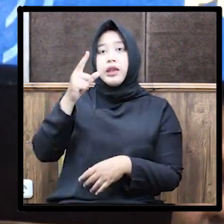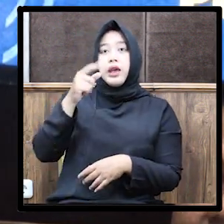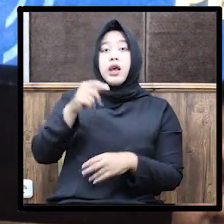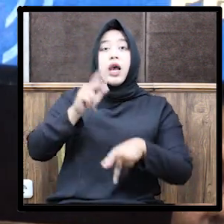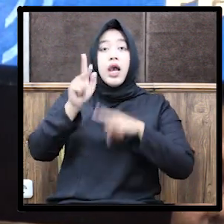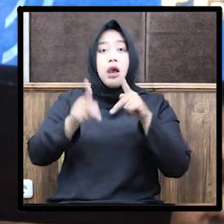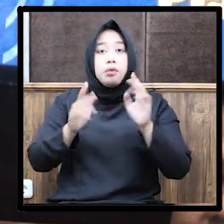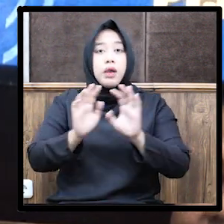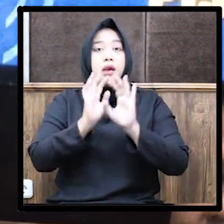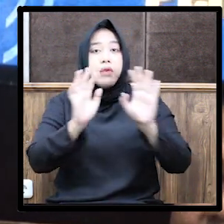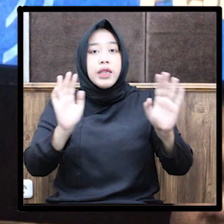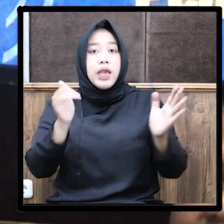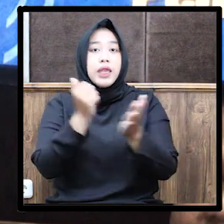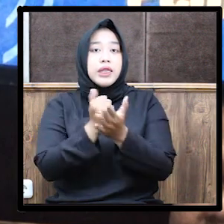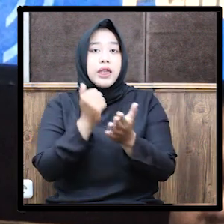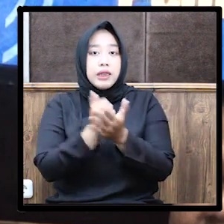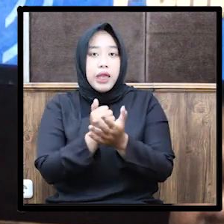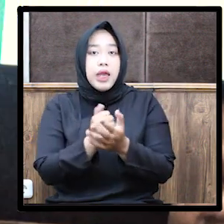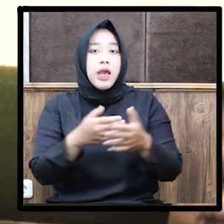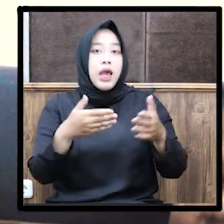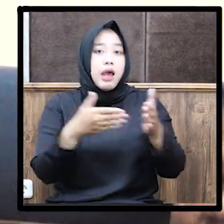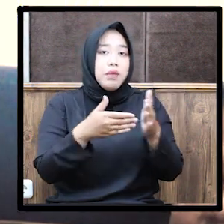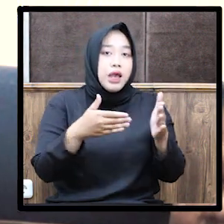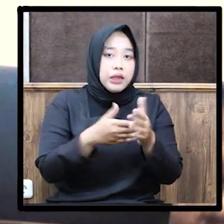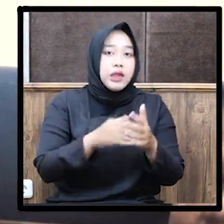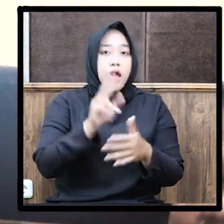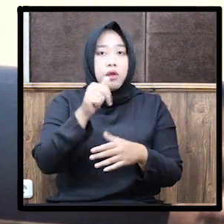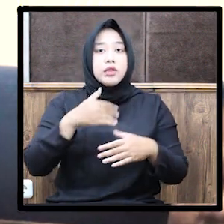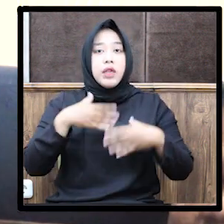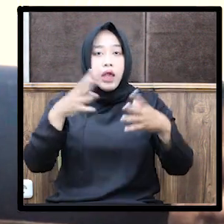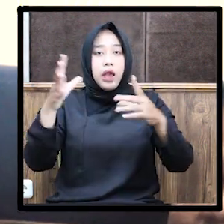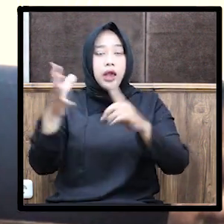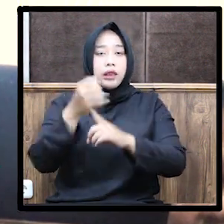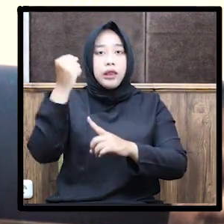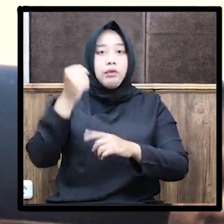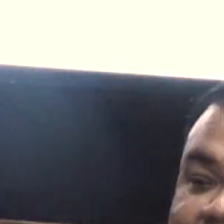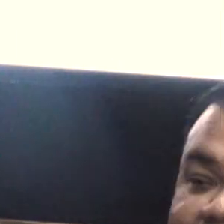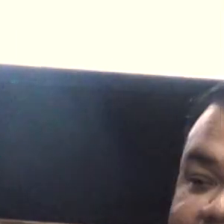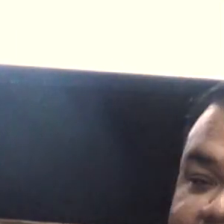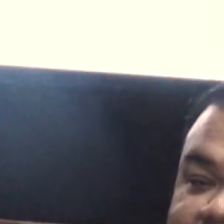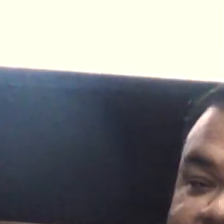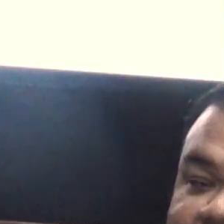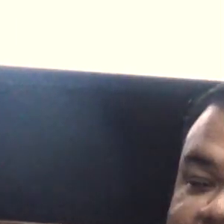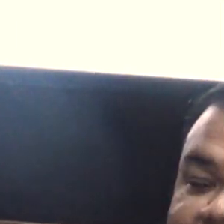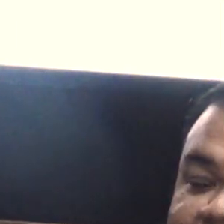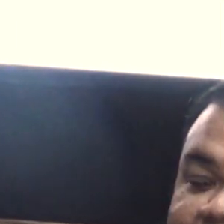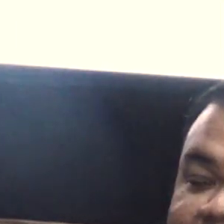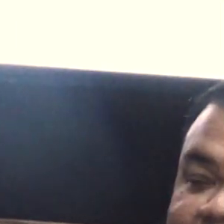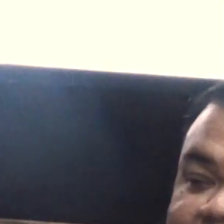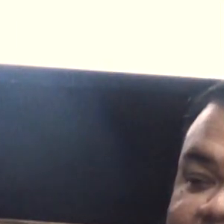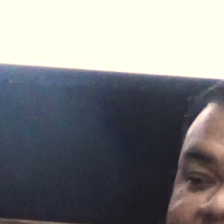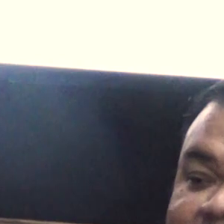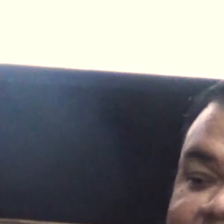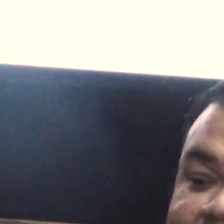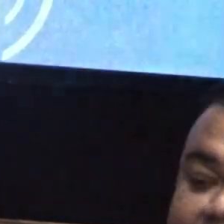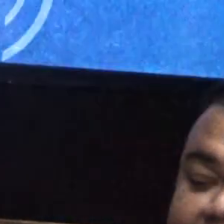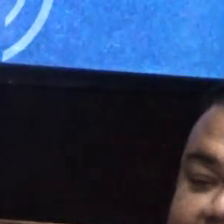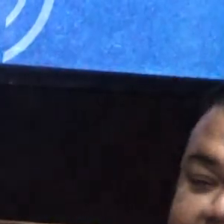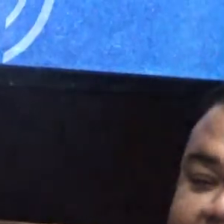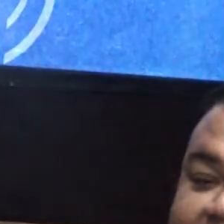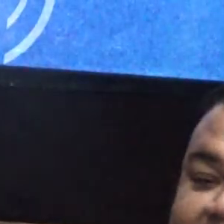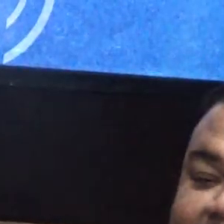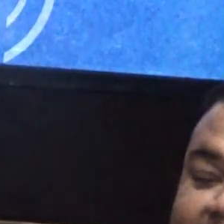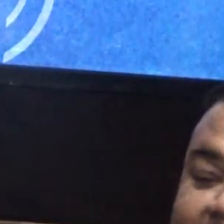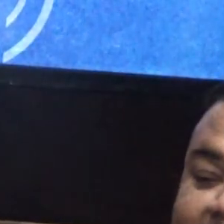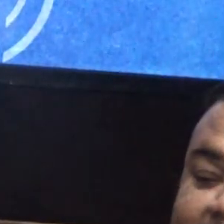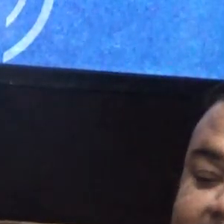bawa. Harapannya tentu ya, saya sadar sendiri bahwa banyak loh yang kemudian tantangan-tantangan yang harus saya hadapi gitu ya.